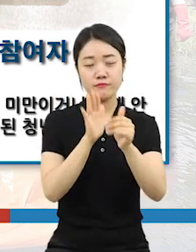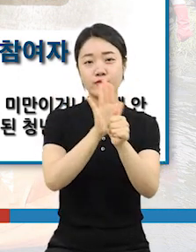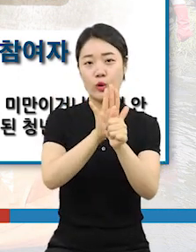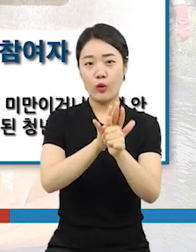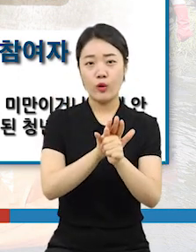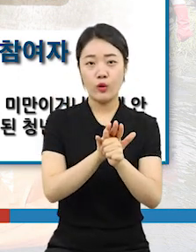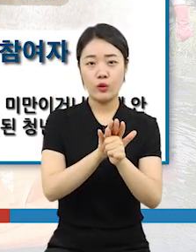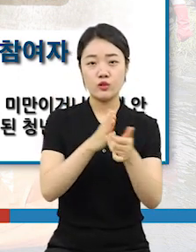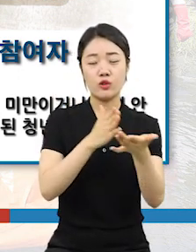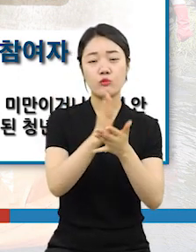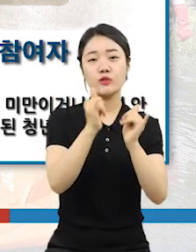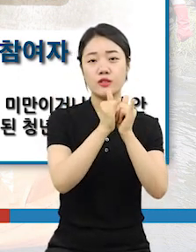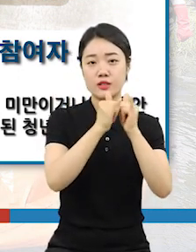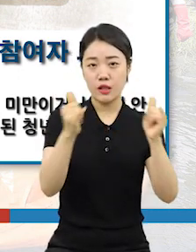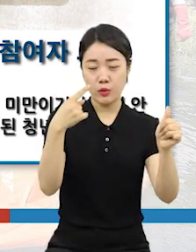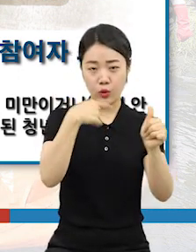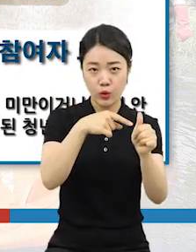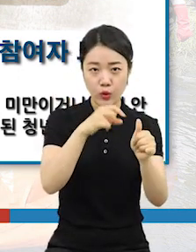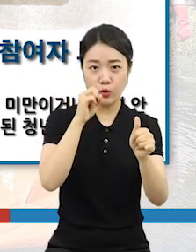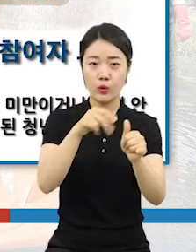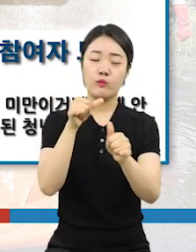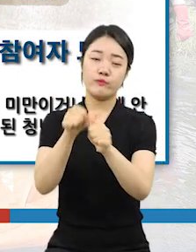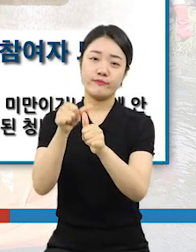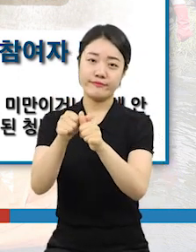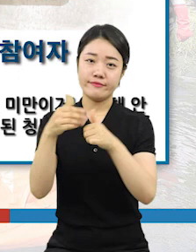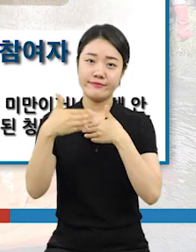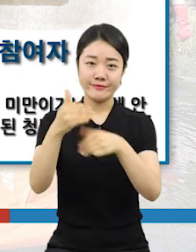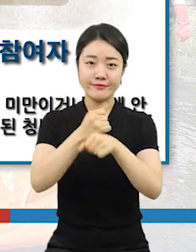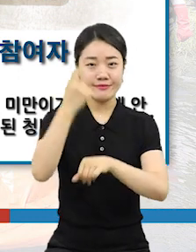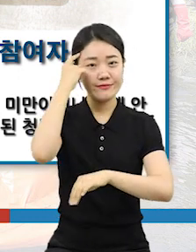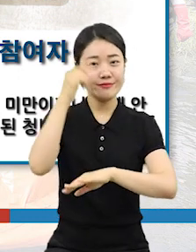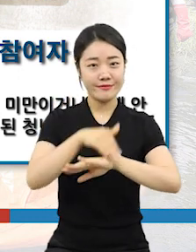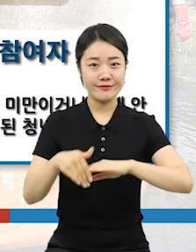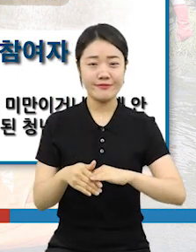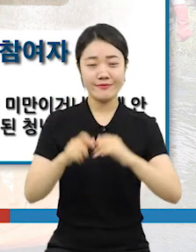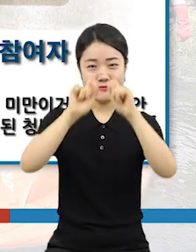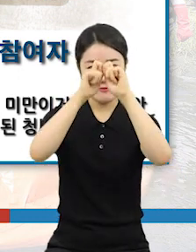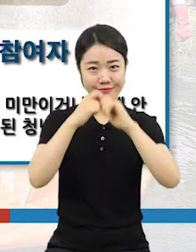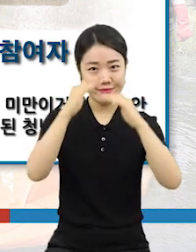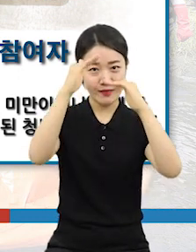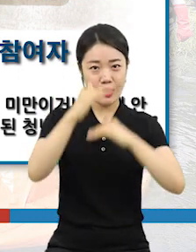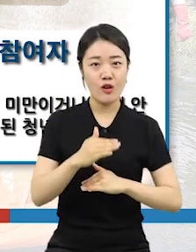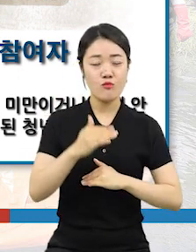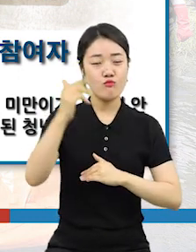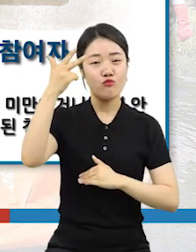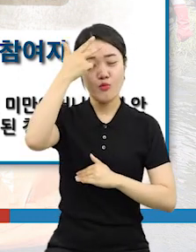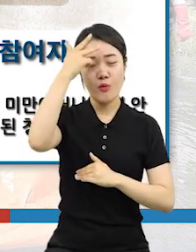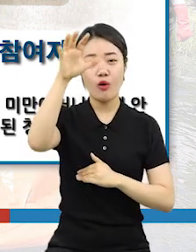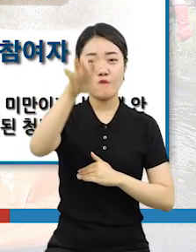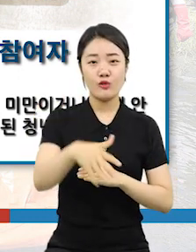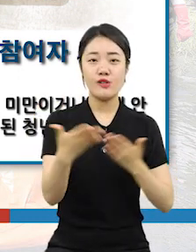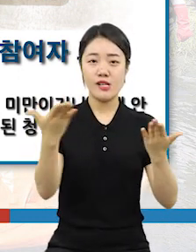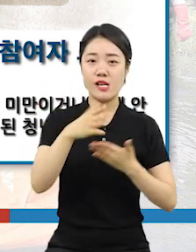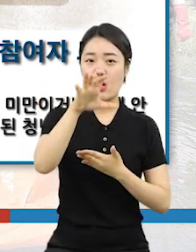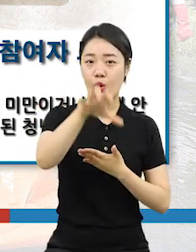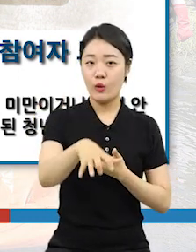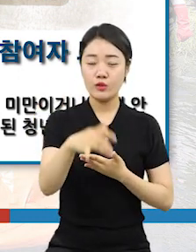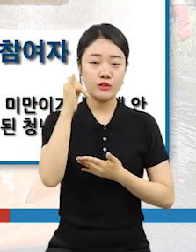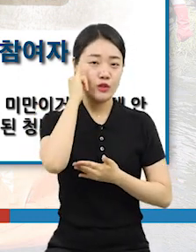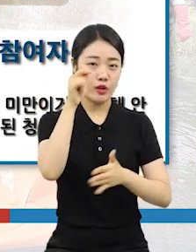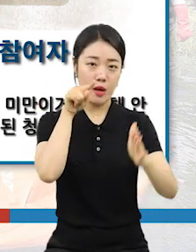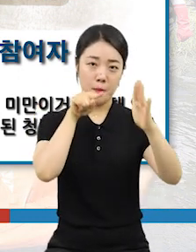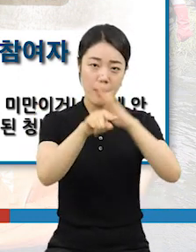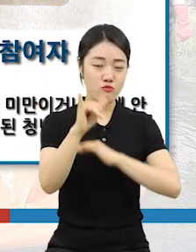지원하고 전문가의 창업 교육과 컨설팅도 진행하게 됩니다. 자세한 사항은 부평구 일자리 창출과로 전화